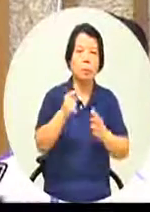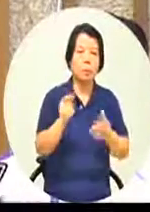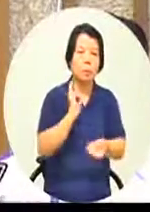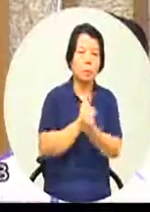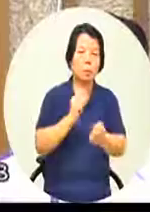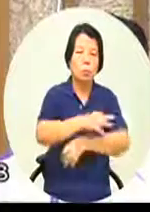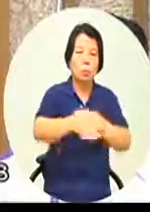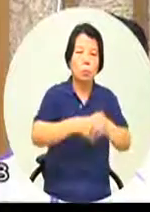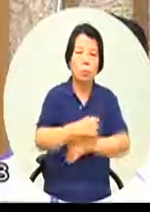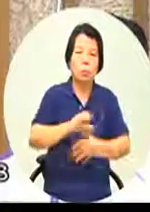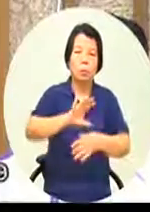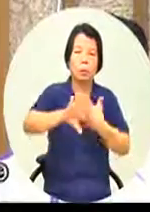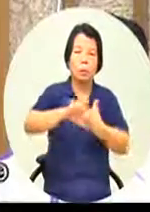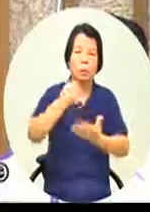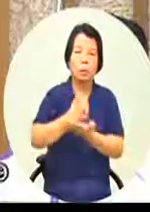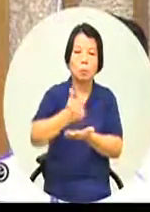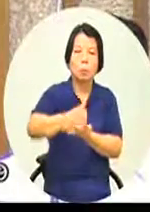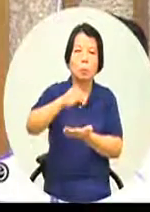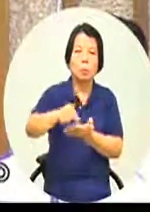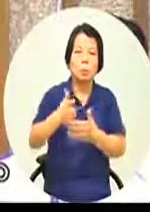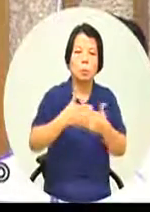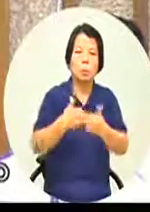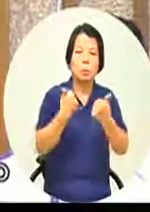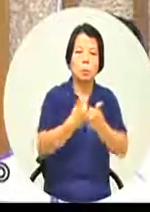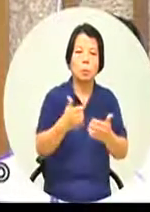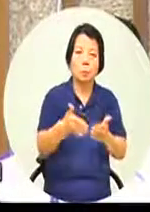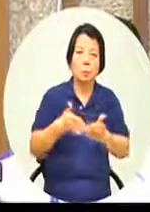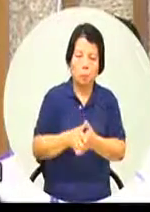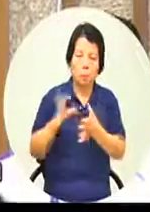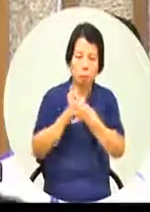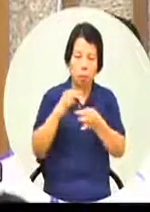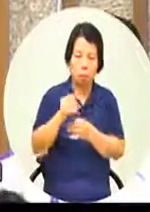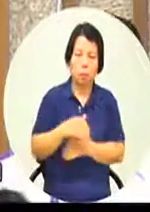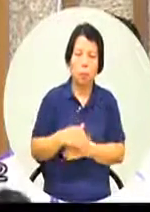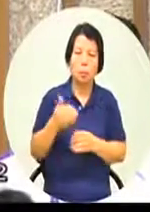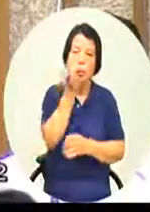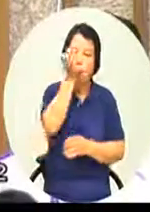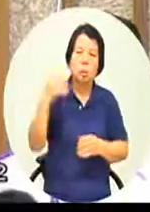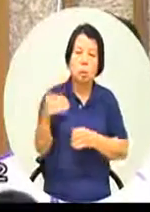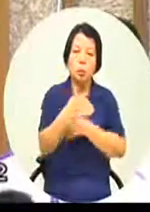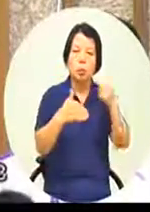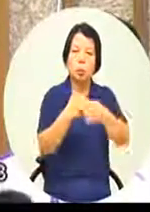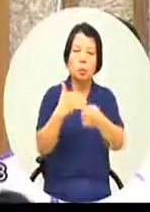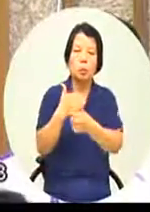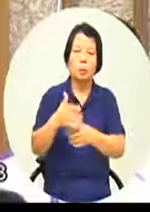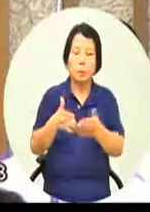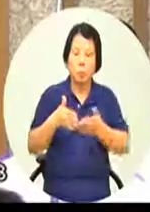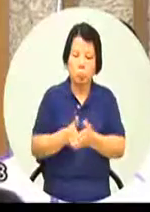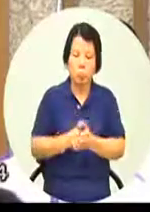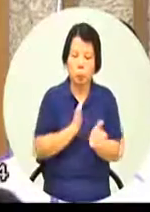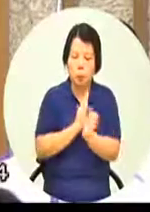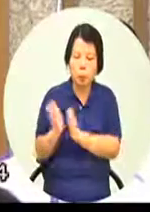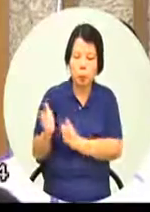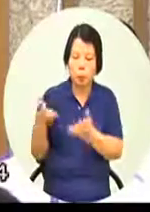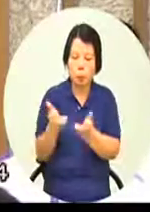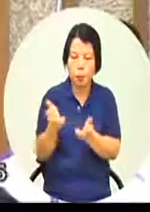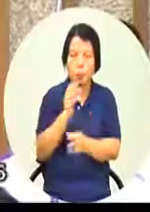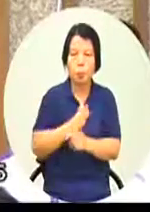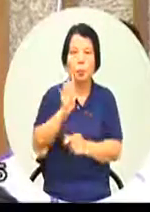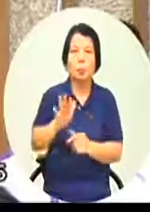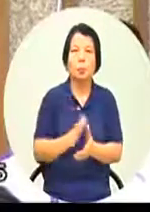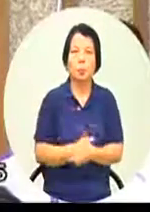协会这一边也会针对这个我们的相关的这些石斑鱼的通路进行相关的处理。所以说我想整个石斑鱼的部